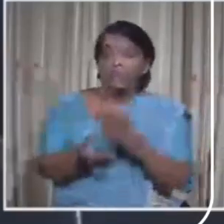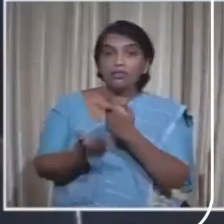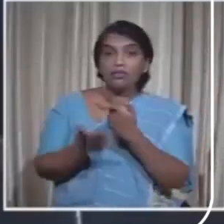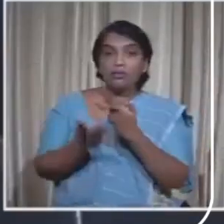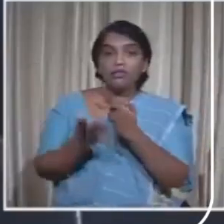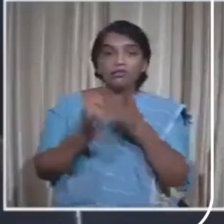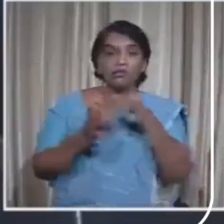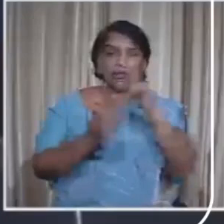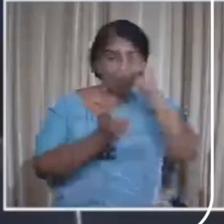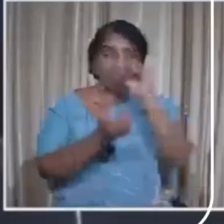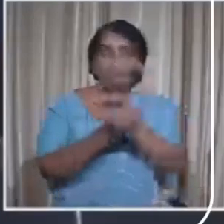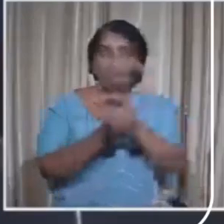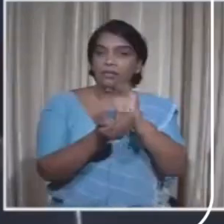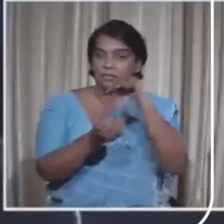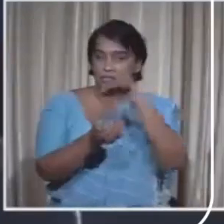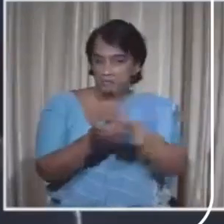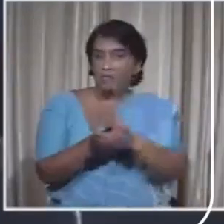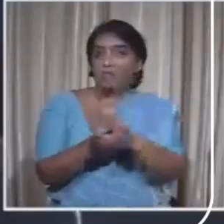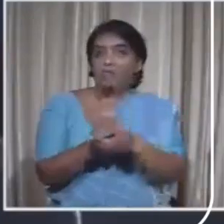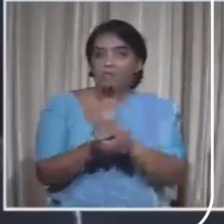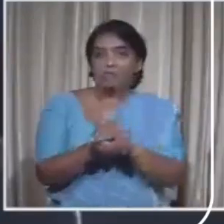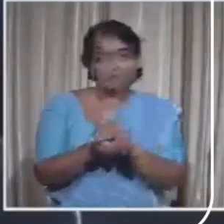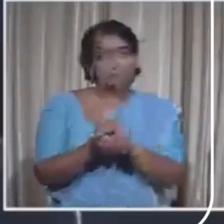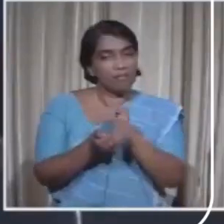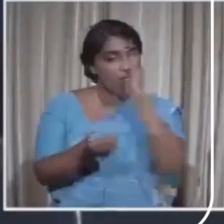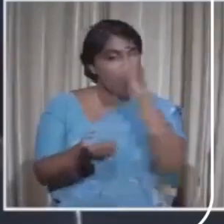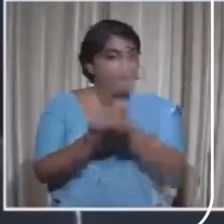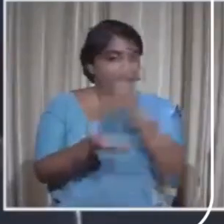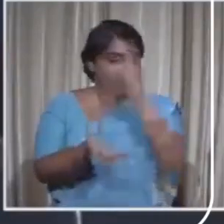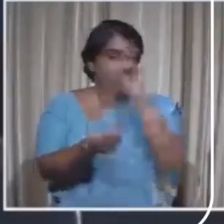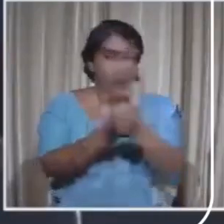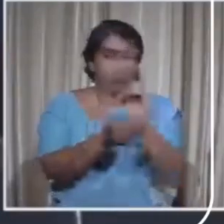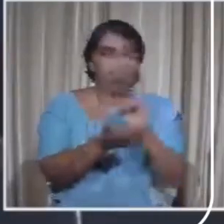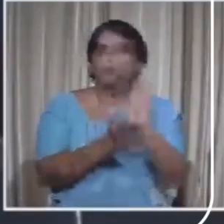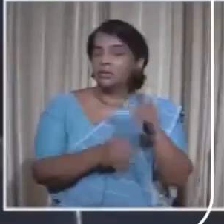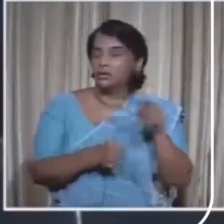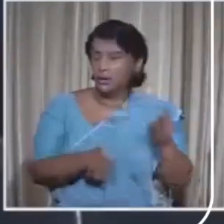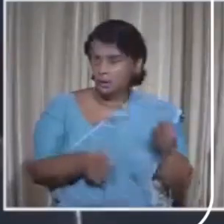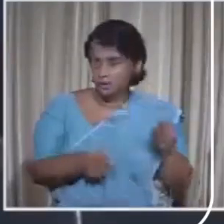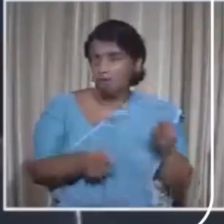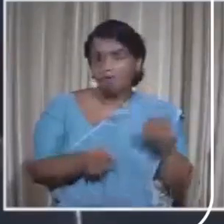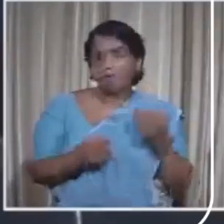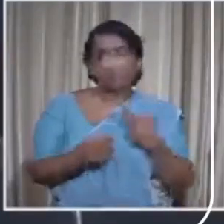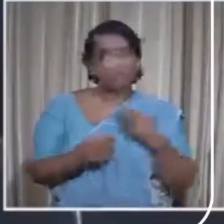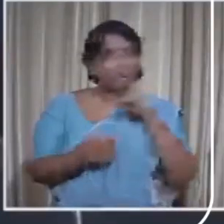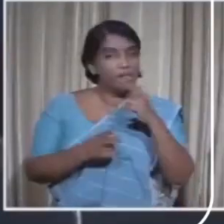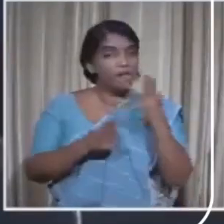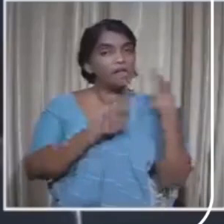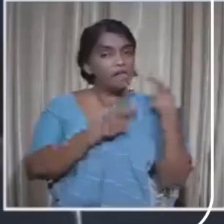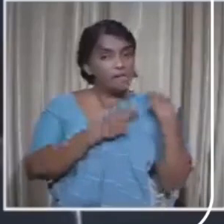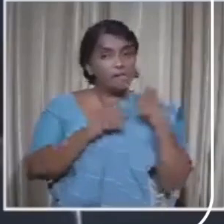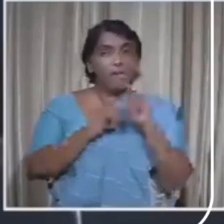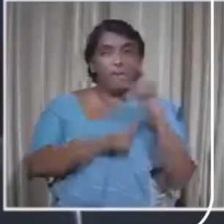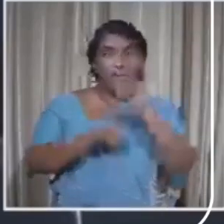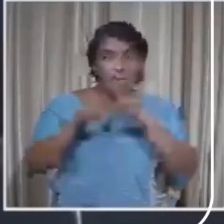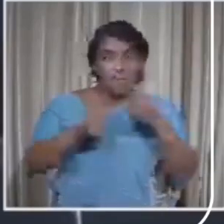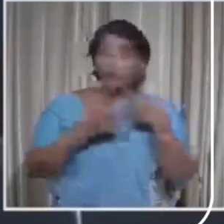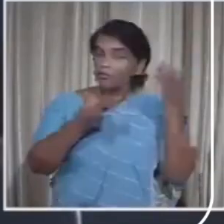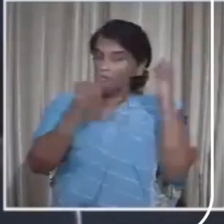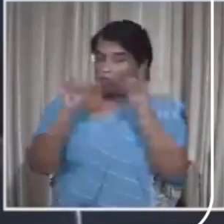දාන්න, සේෆ්ටි නෙට්. ඉතින් මේ අනුව මං කියන්නේ මේ වගකීම පාර්ලිමේන්තුව